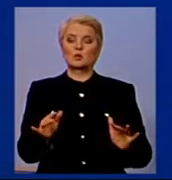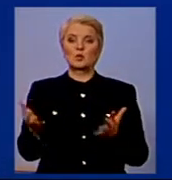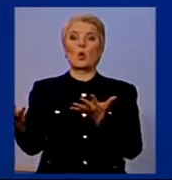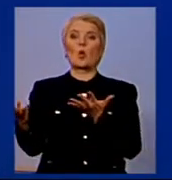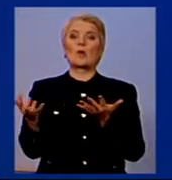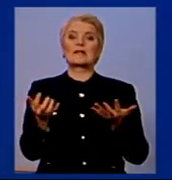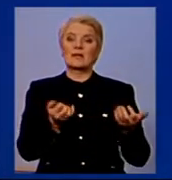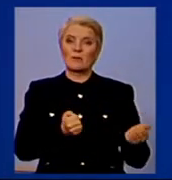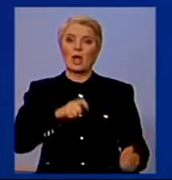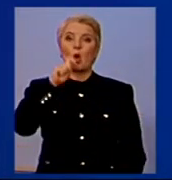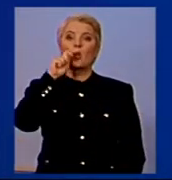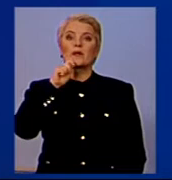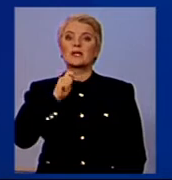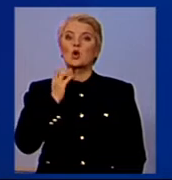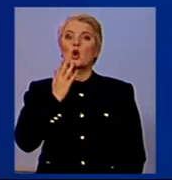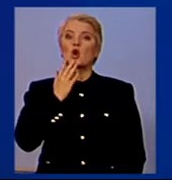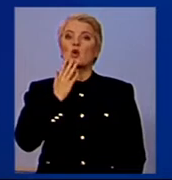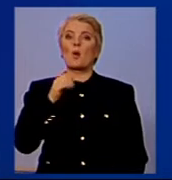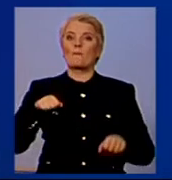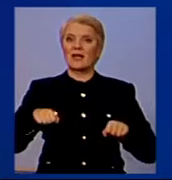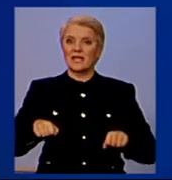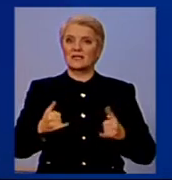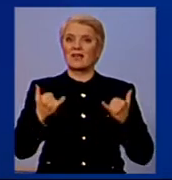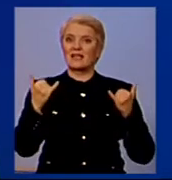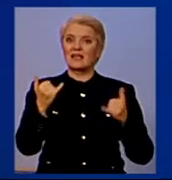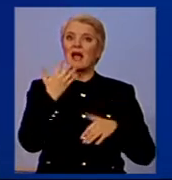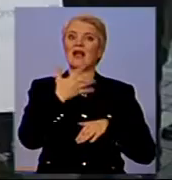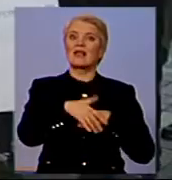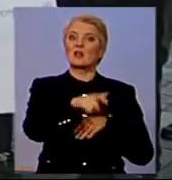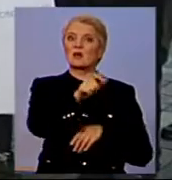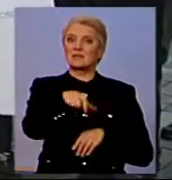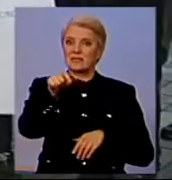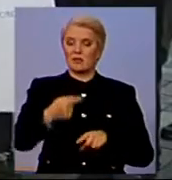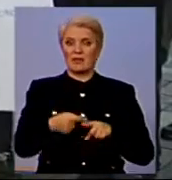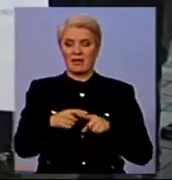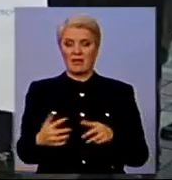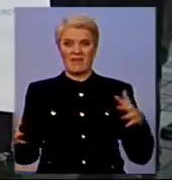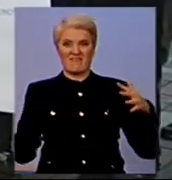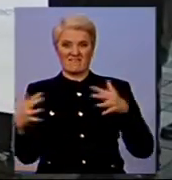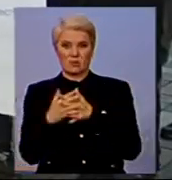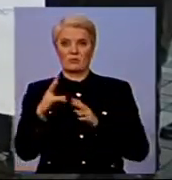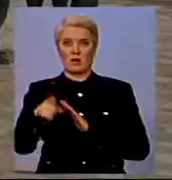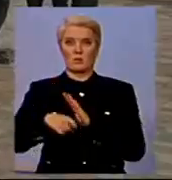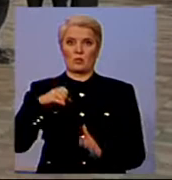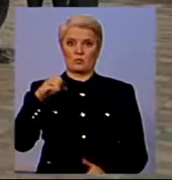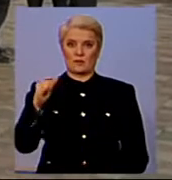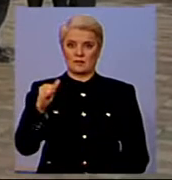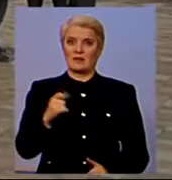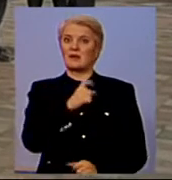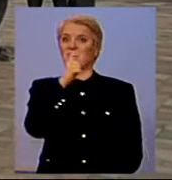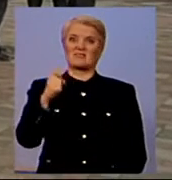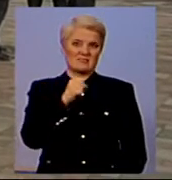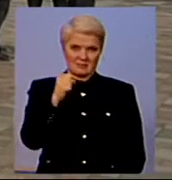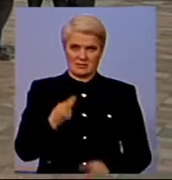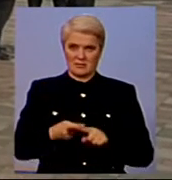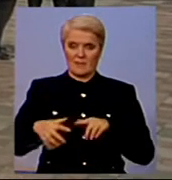які воюють на боці українських військових на Донбасі. За прийняття законопроекту кілька сотень людей мітингували під парламентом від